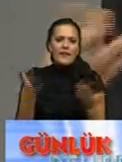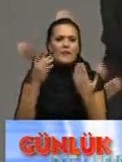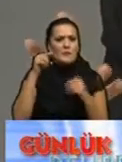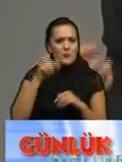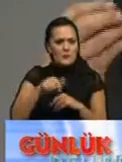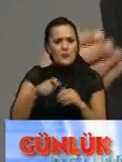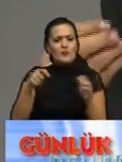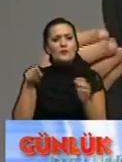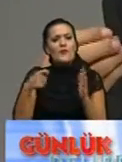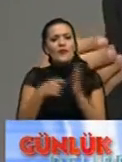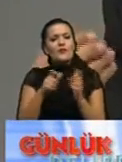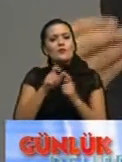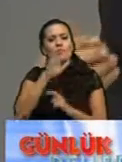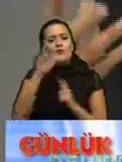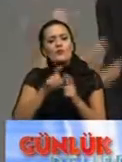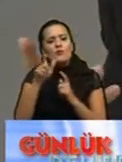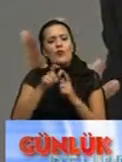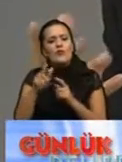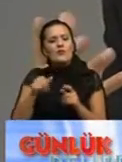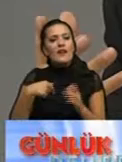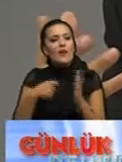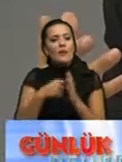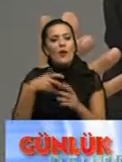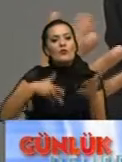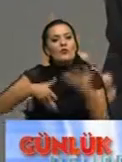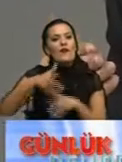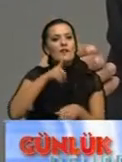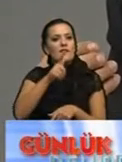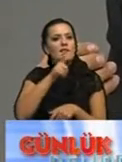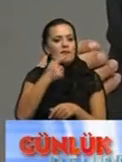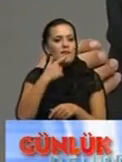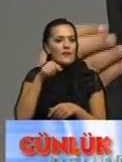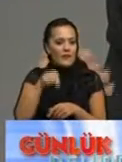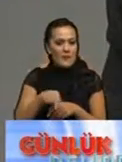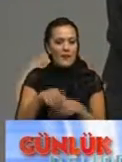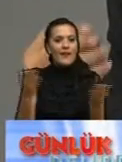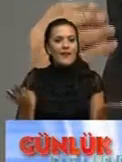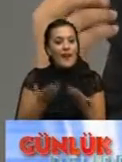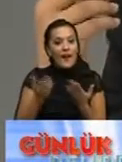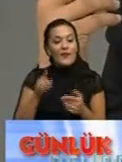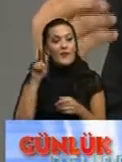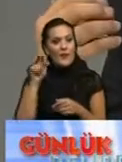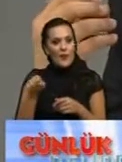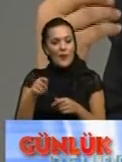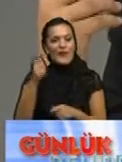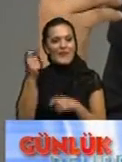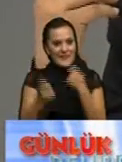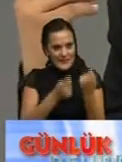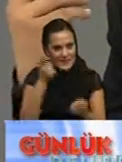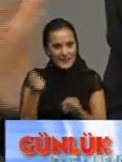da şunun adı, sosyolojik manada sokağın sesidir. Yani o